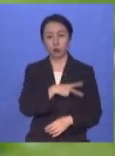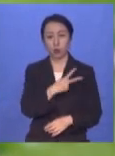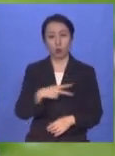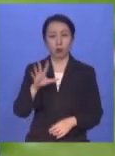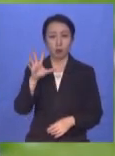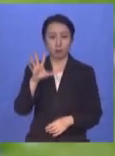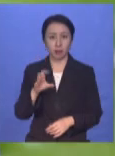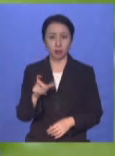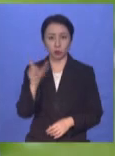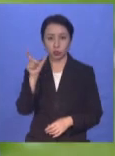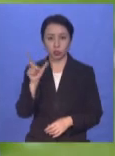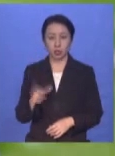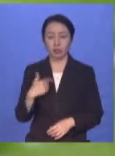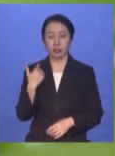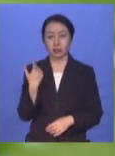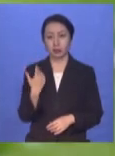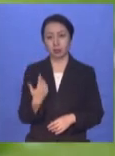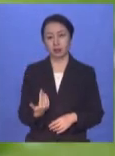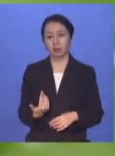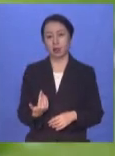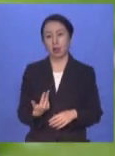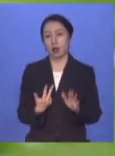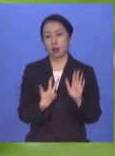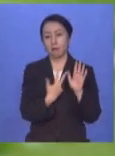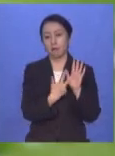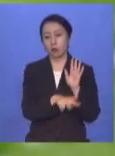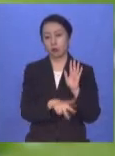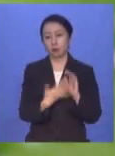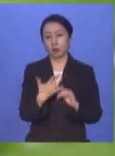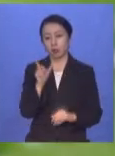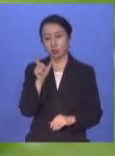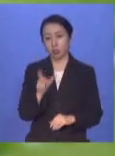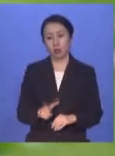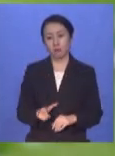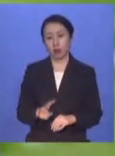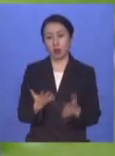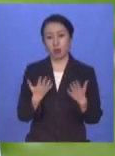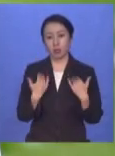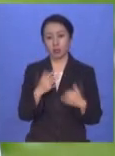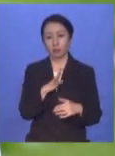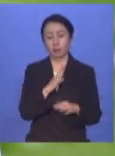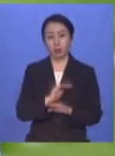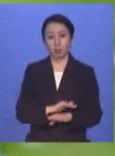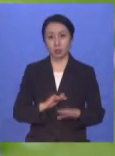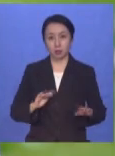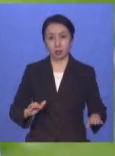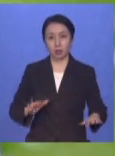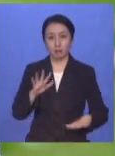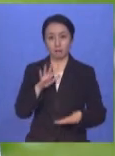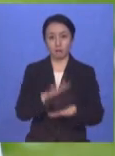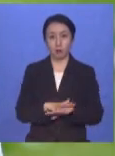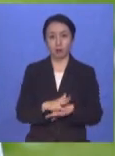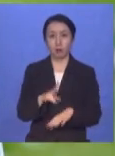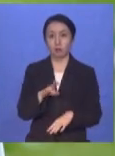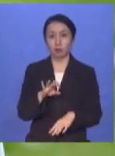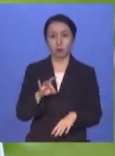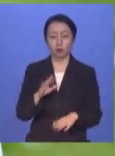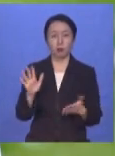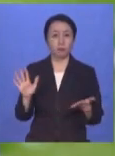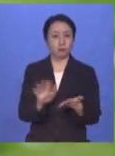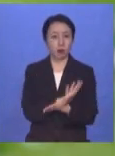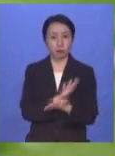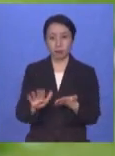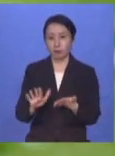500 человек. Из них 85 человек отдыхали дети из фонда «Всеобуча» по